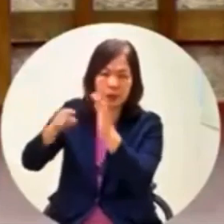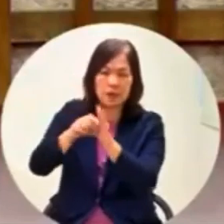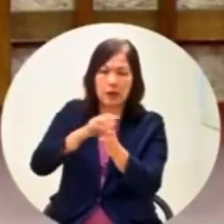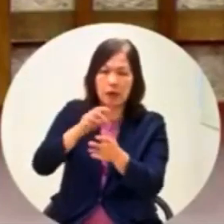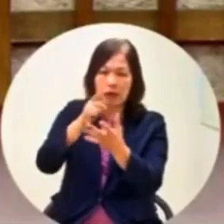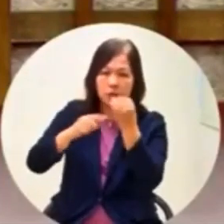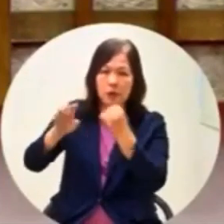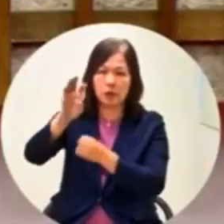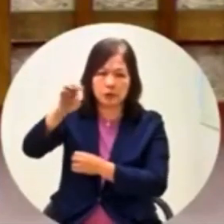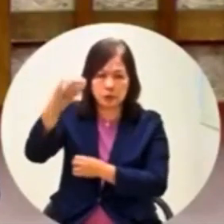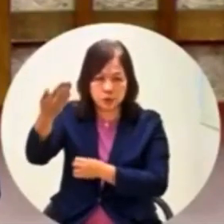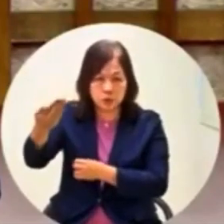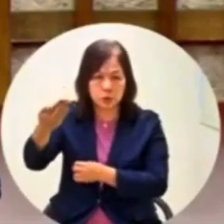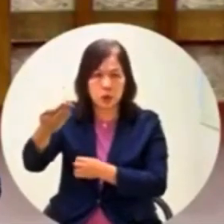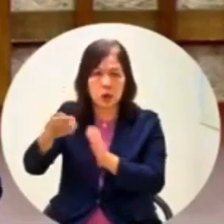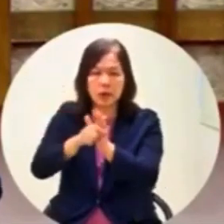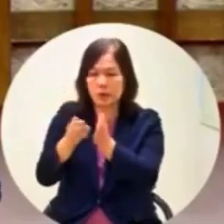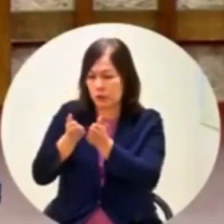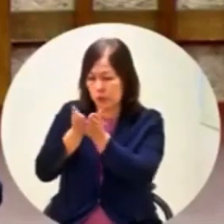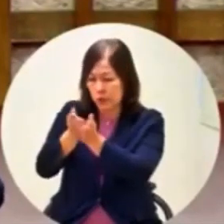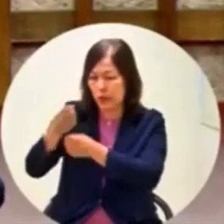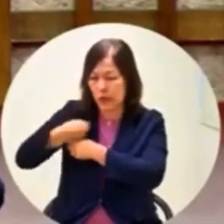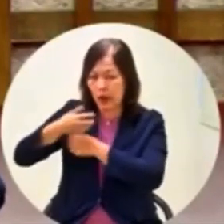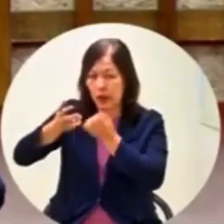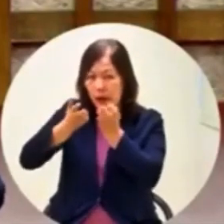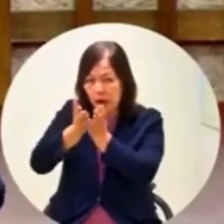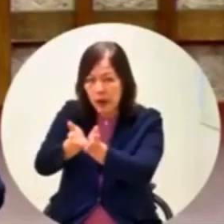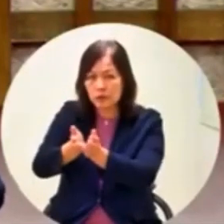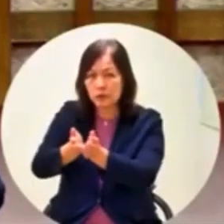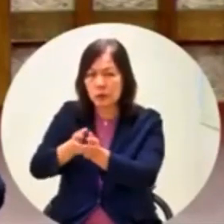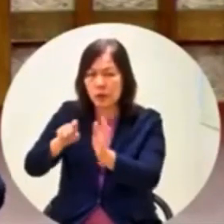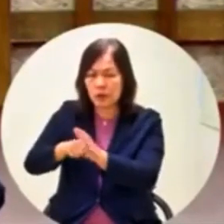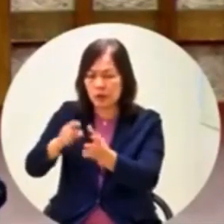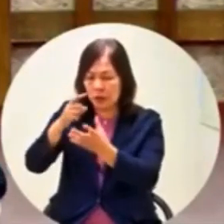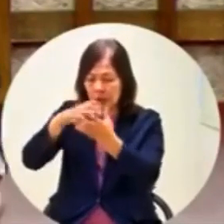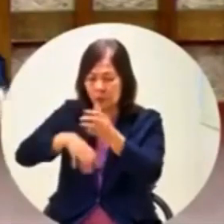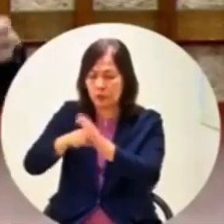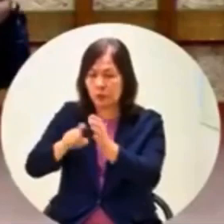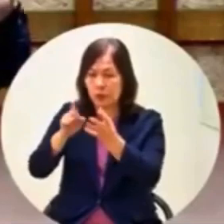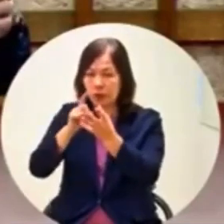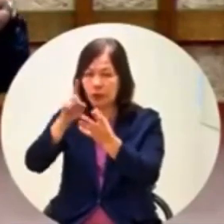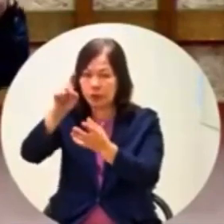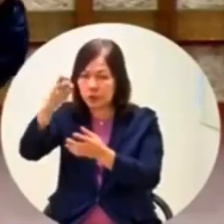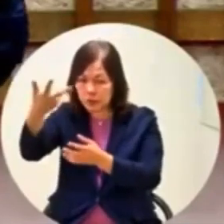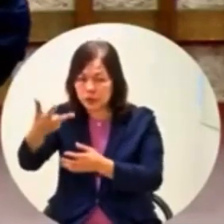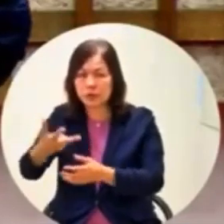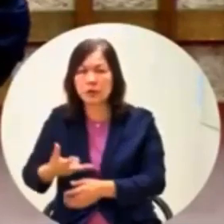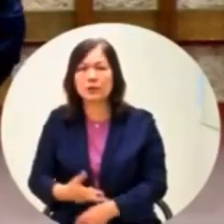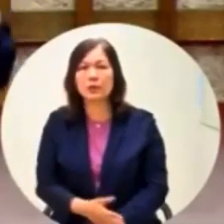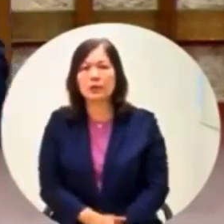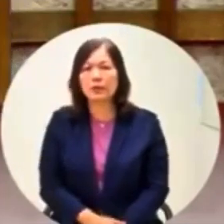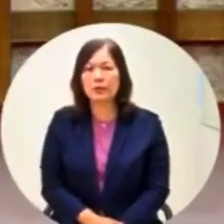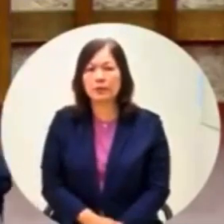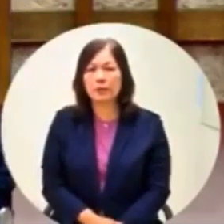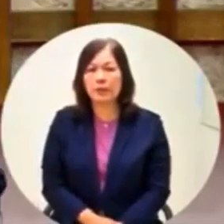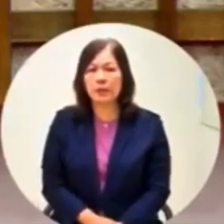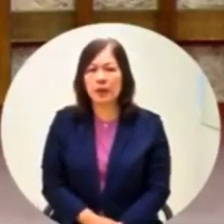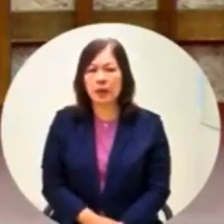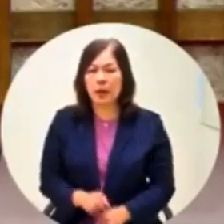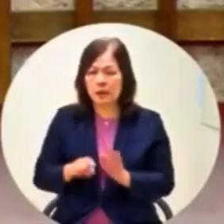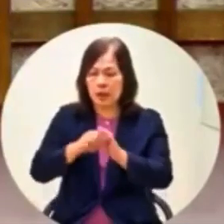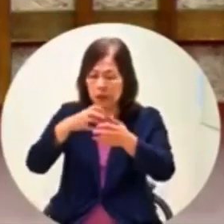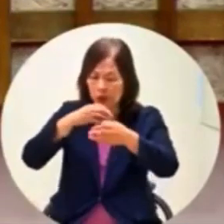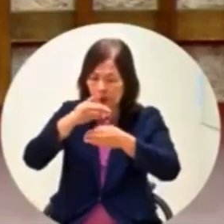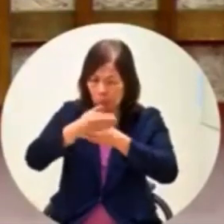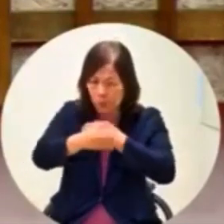在这一次的敦睦舰队里面就含了17例，所以说在整个的一个过程当中，